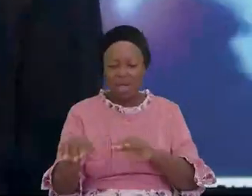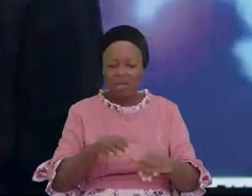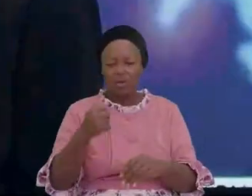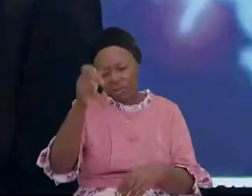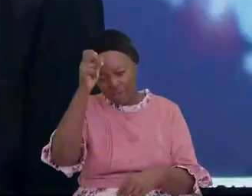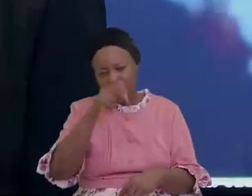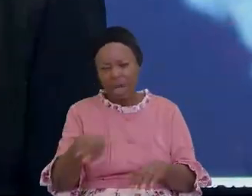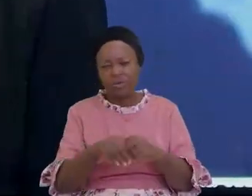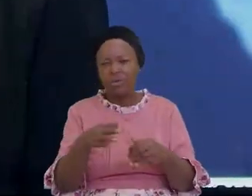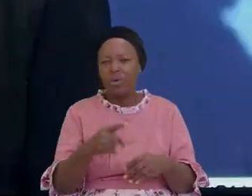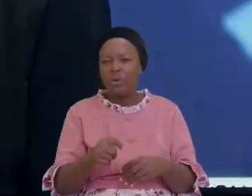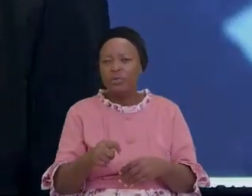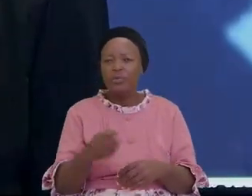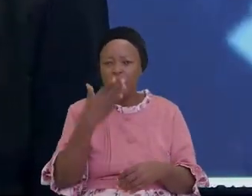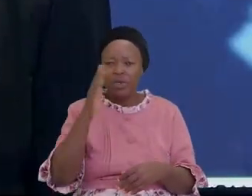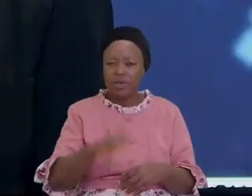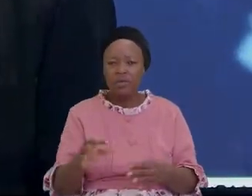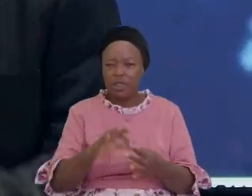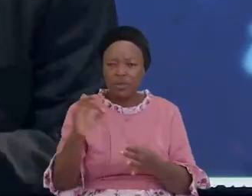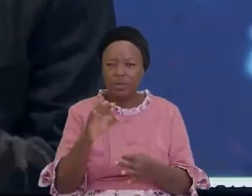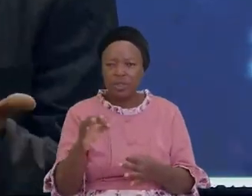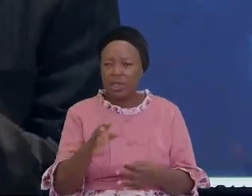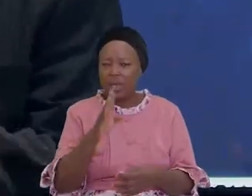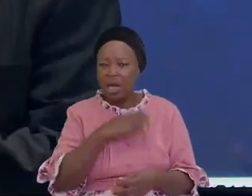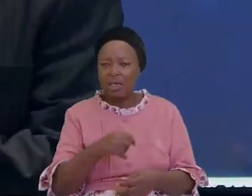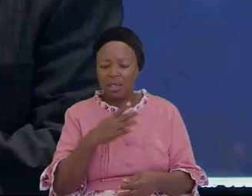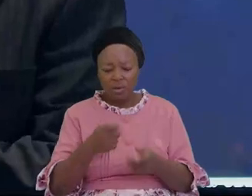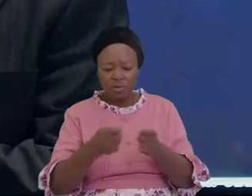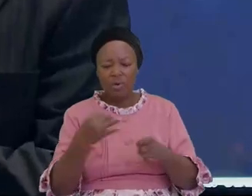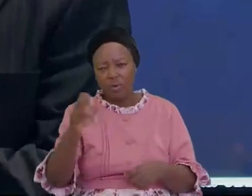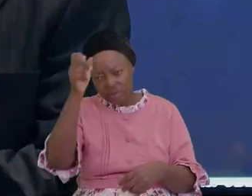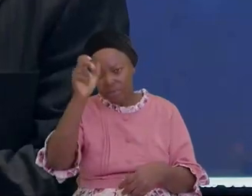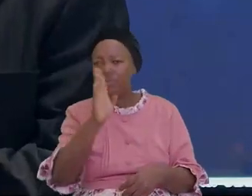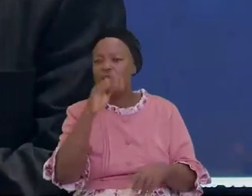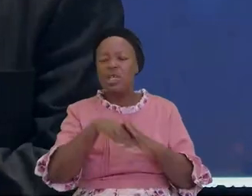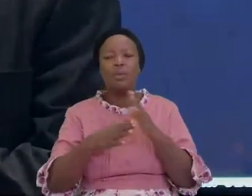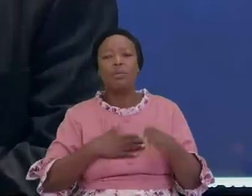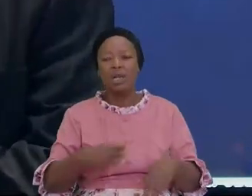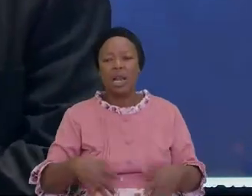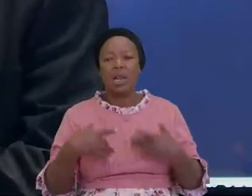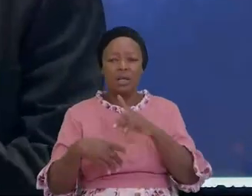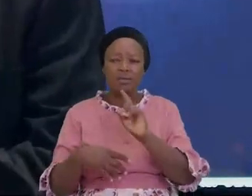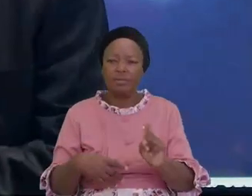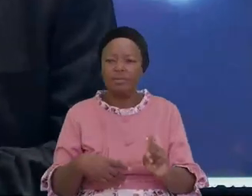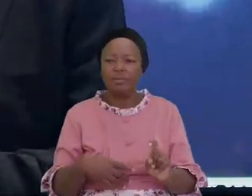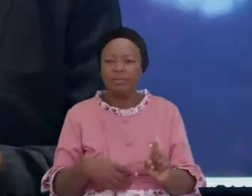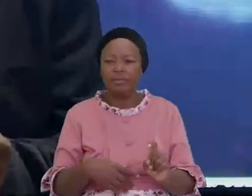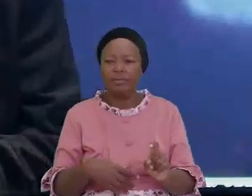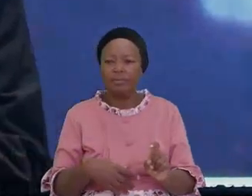Alors, comme je suis un croyant, comment les actions, le contrôle de Satan peuvent être dans ma vie?